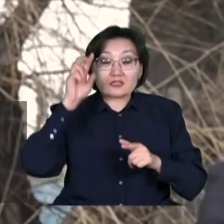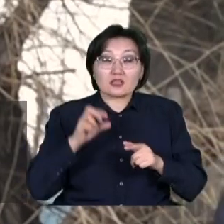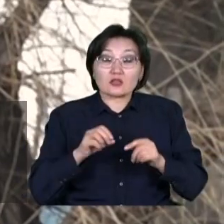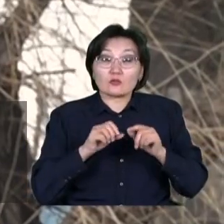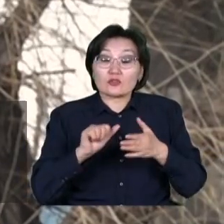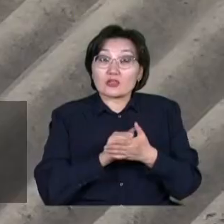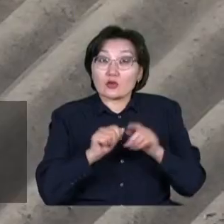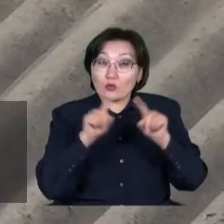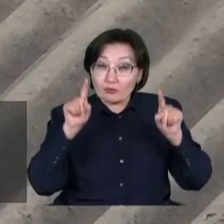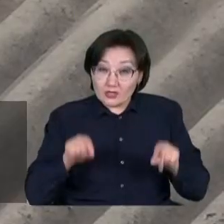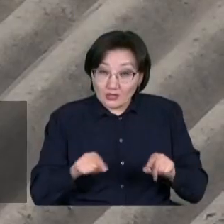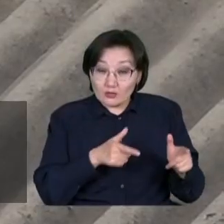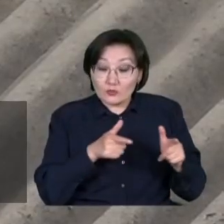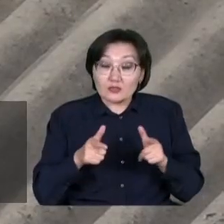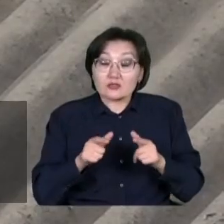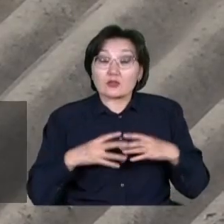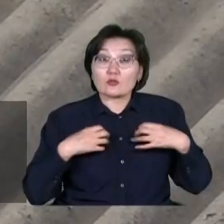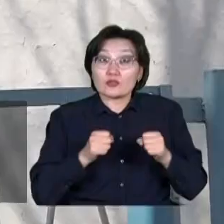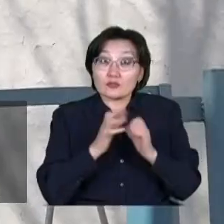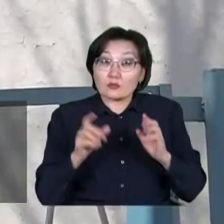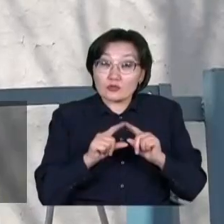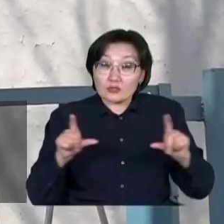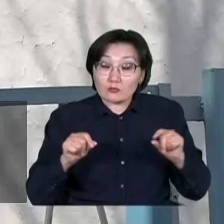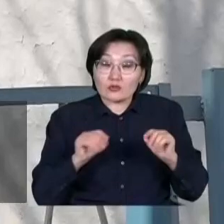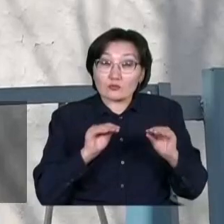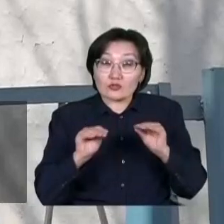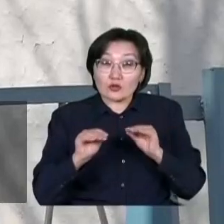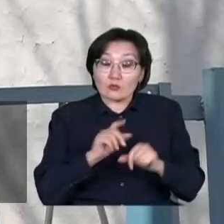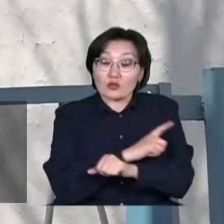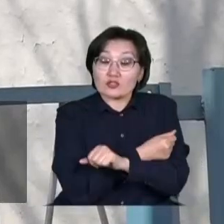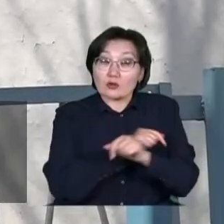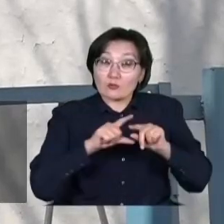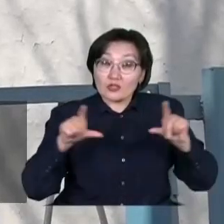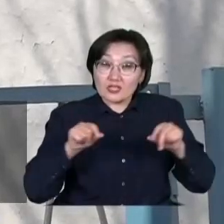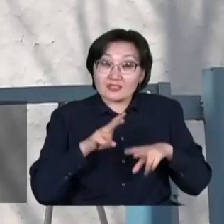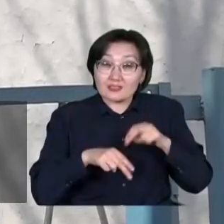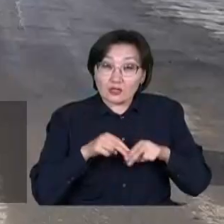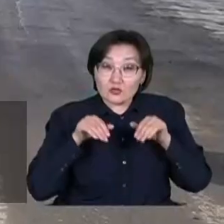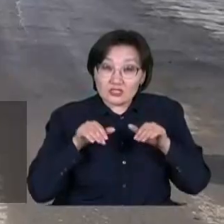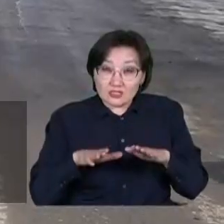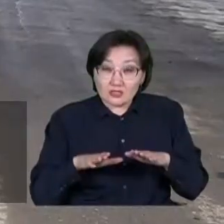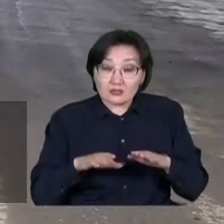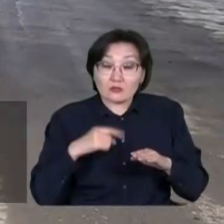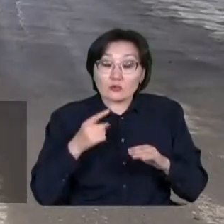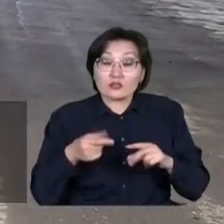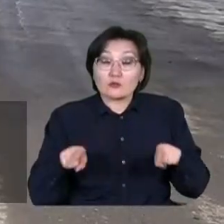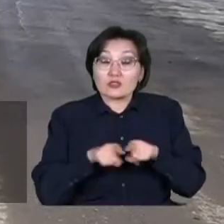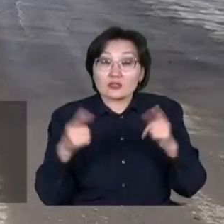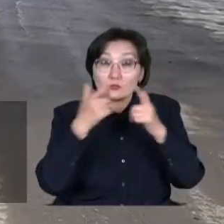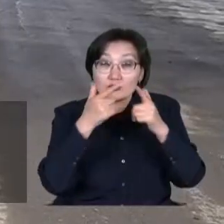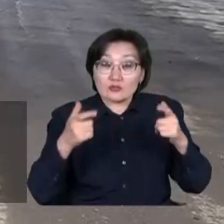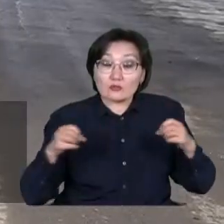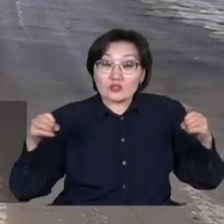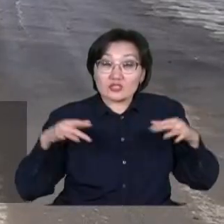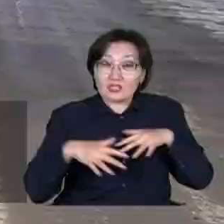акция жасалынды. Денсаулық сақтау басқармасы бұл ауылға құрастырмалы амбулатория салуды ұйғарды дейді әкімдіктегілер. Алайда мұндай хабар жиналған